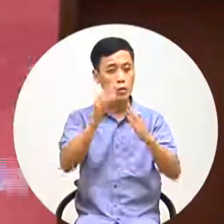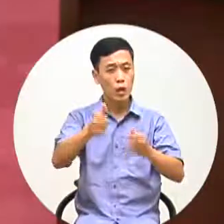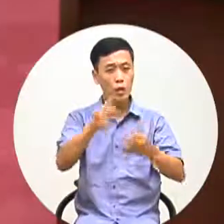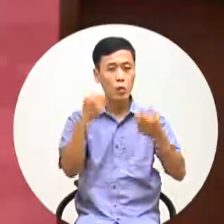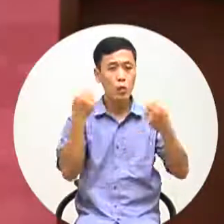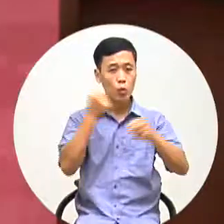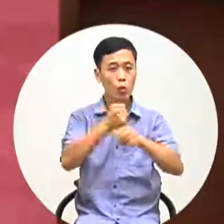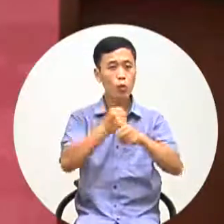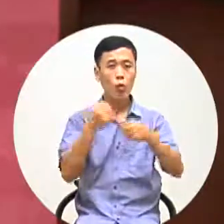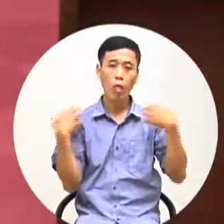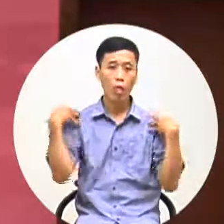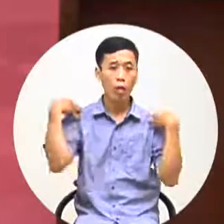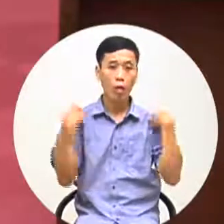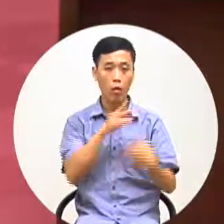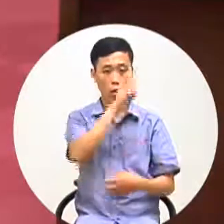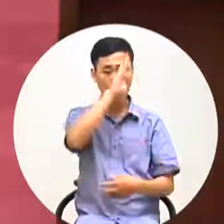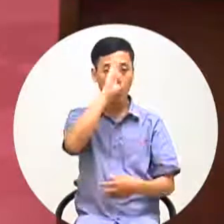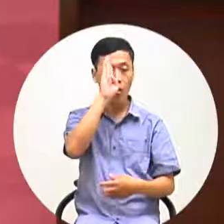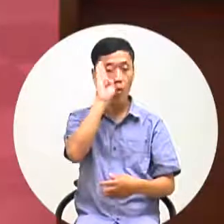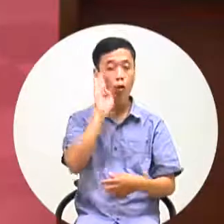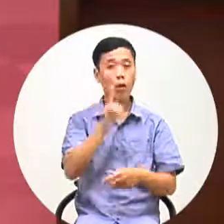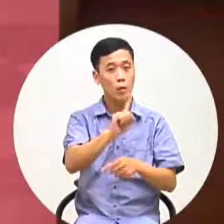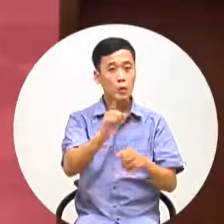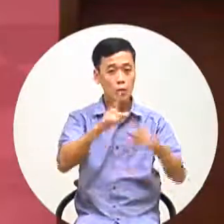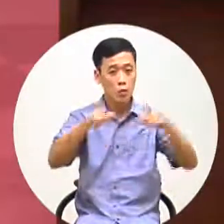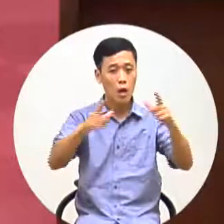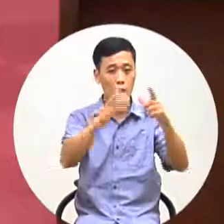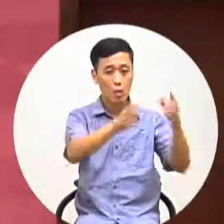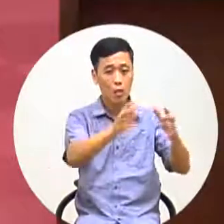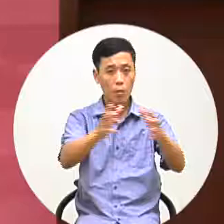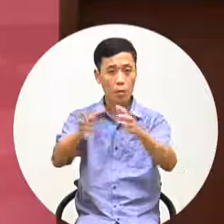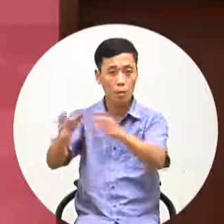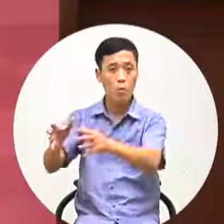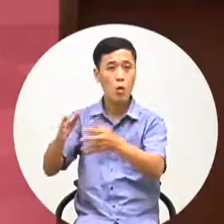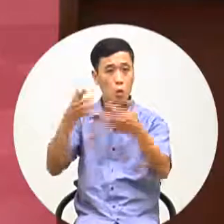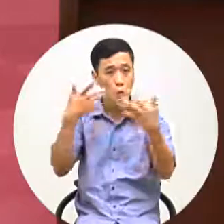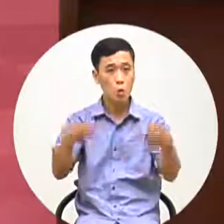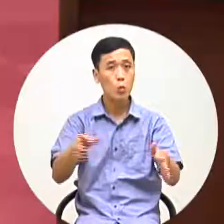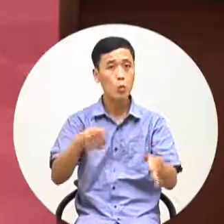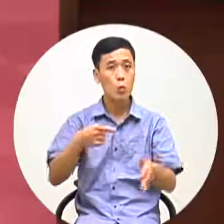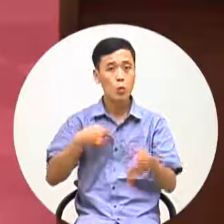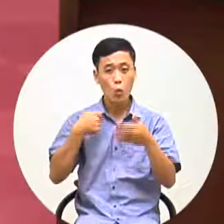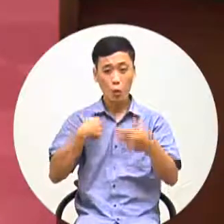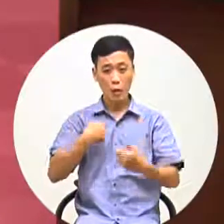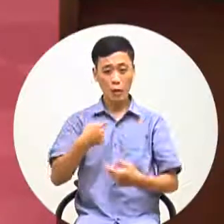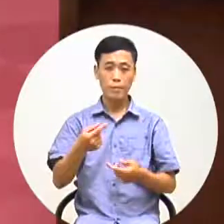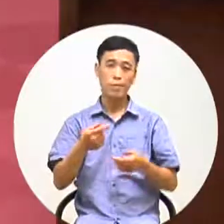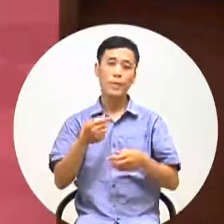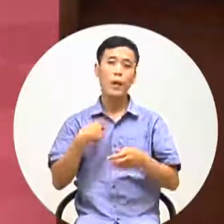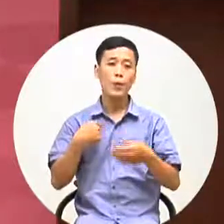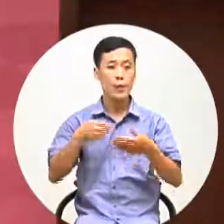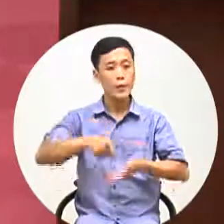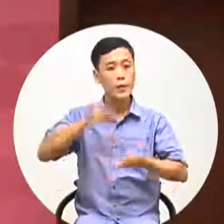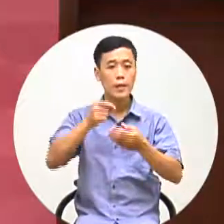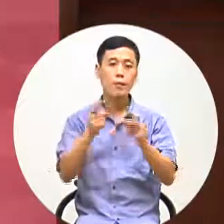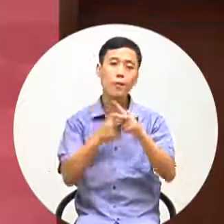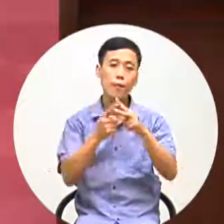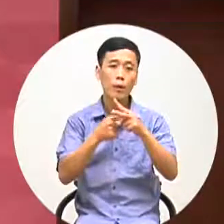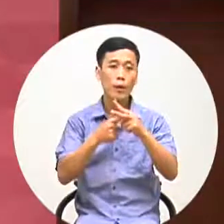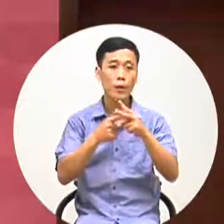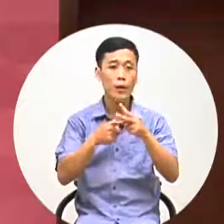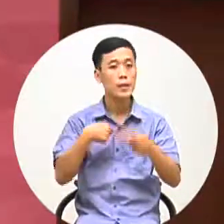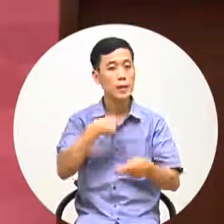大项的建设太侪了，你知无吼？我这细项的哦。有当时啊，什么会闹高雨，所以我又再次在这里提醒